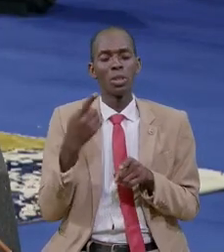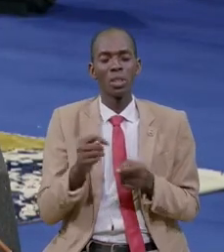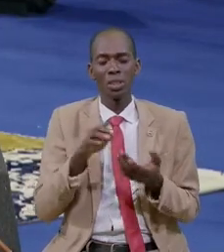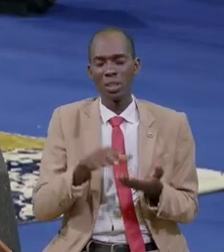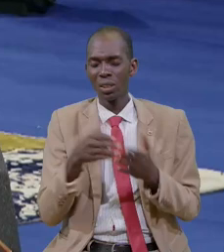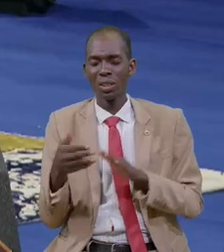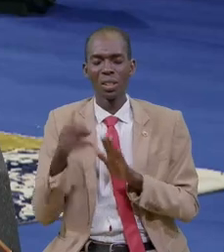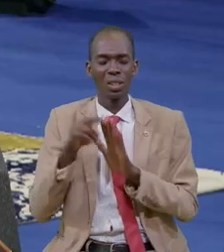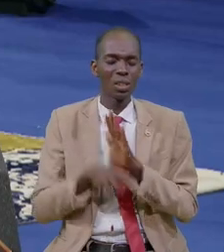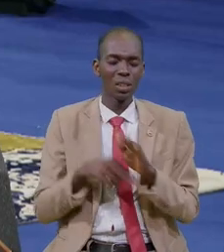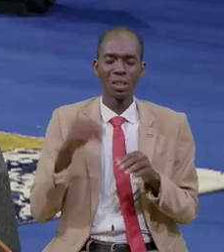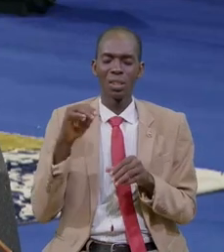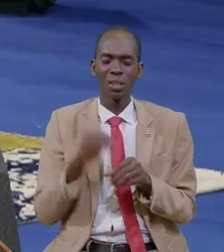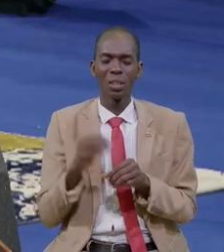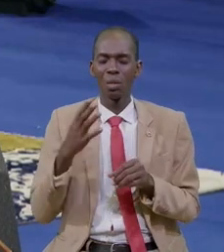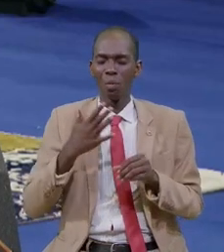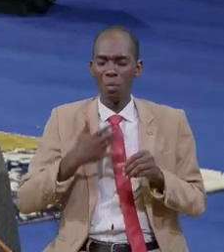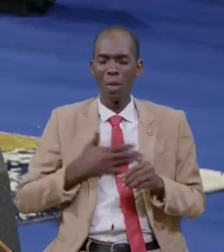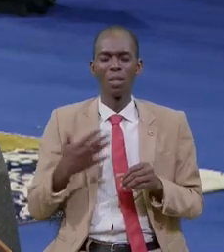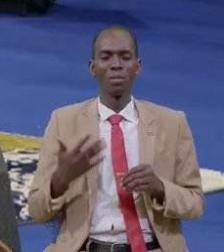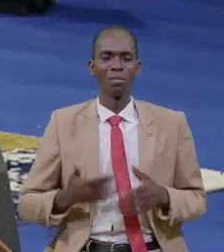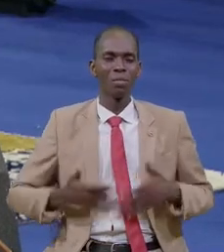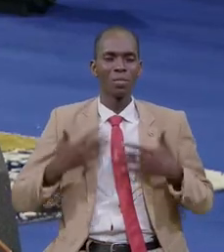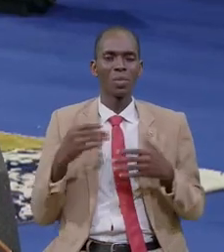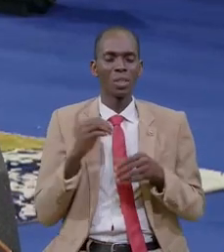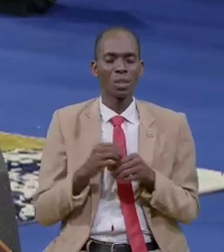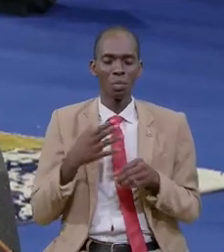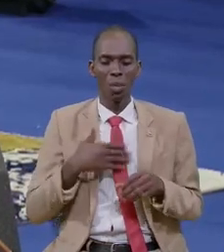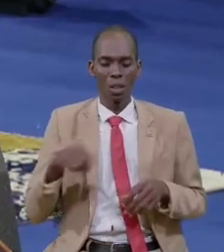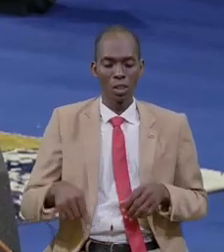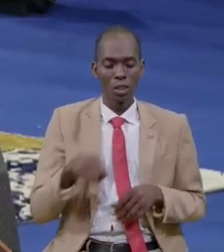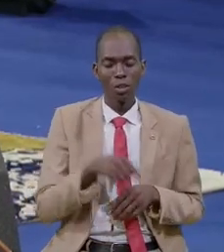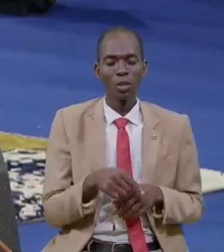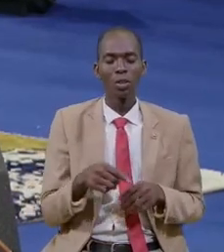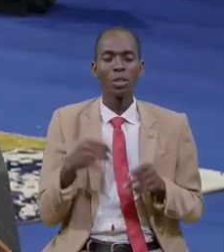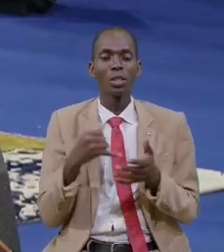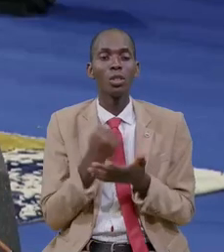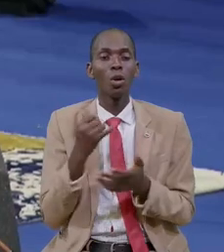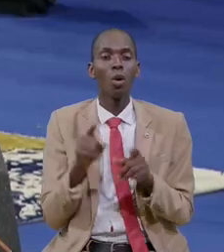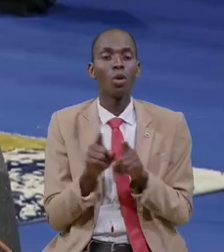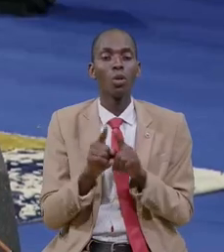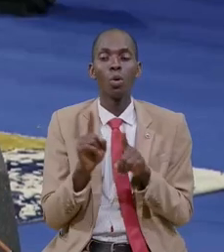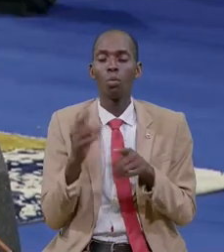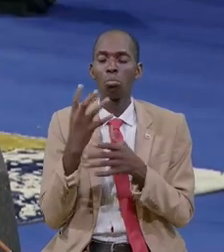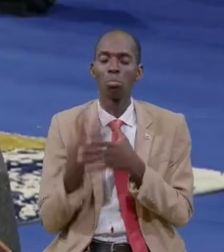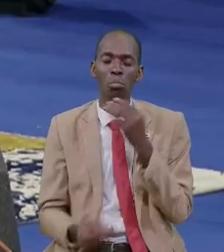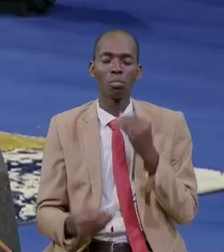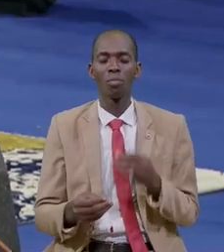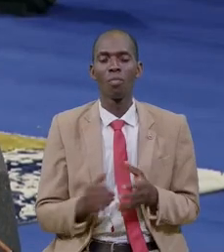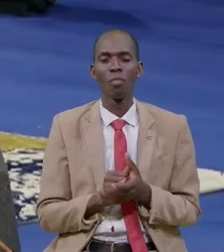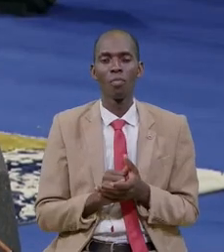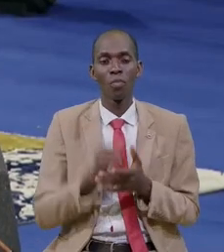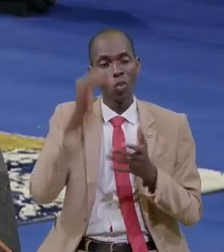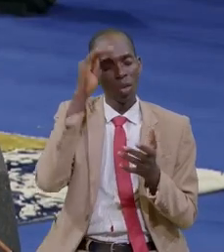mes genoux, les parties mortes de mes jointures, dans mes genoux, tout est parti aussi. Marie